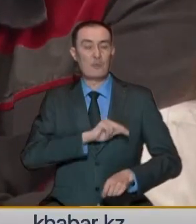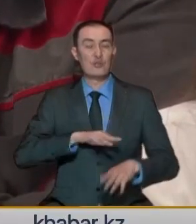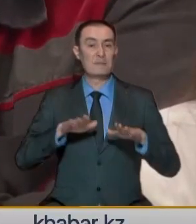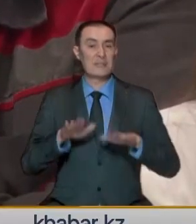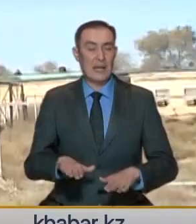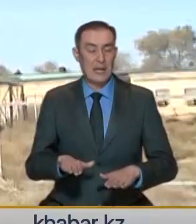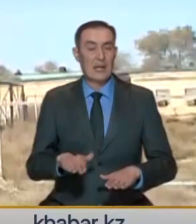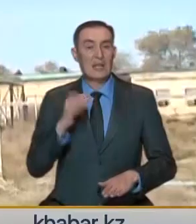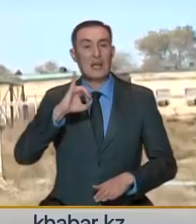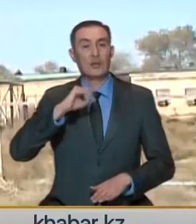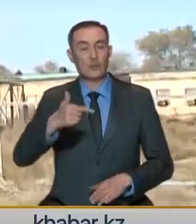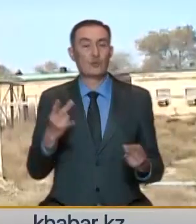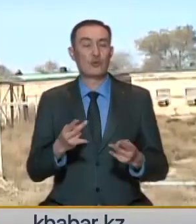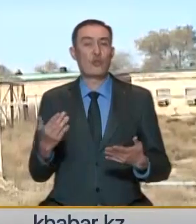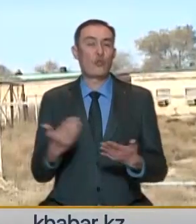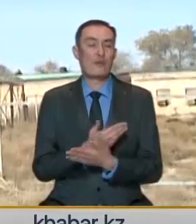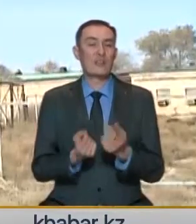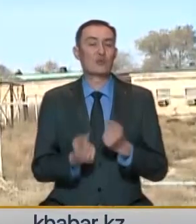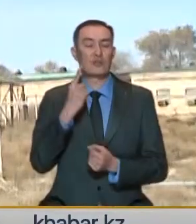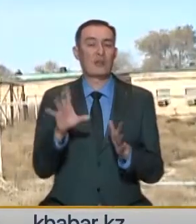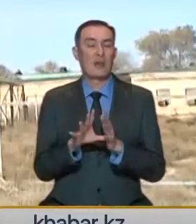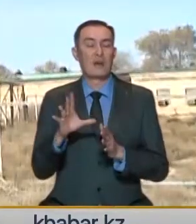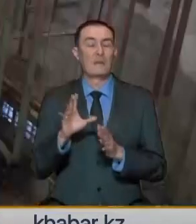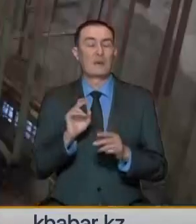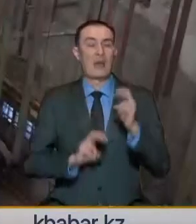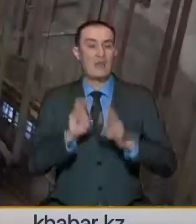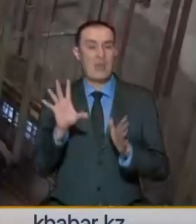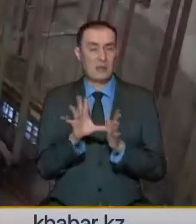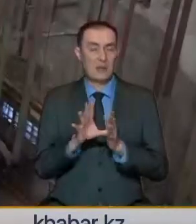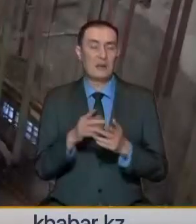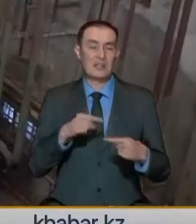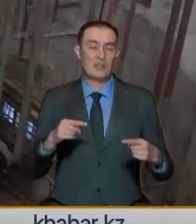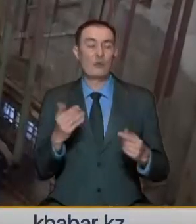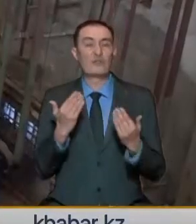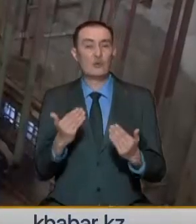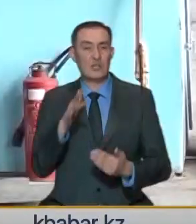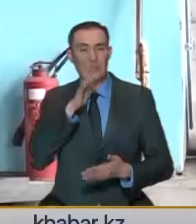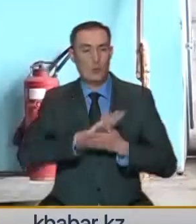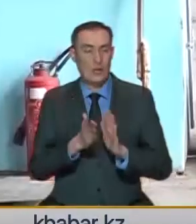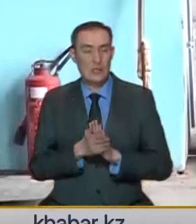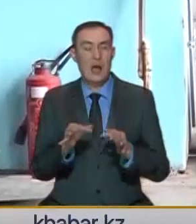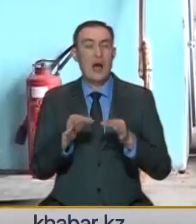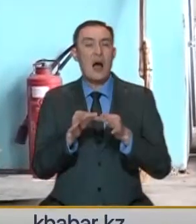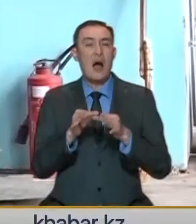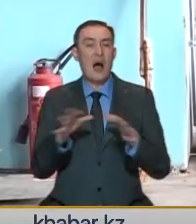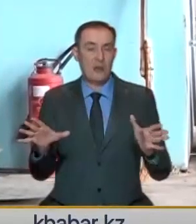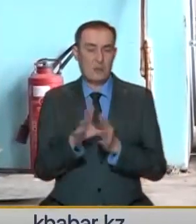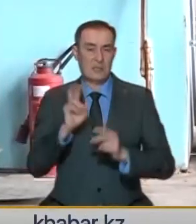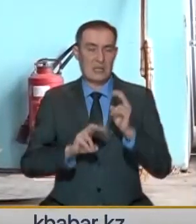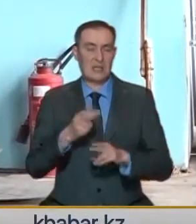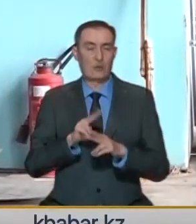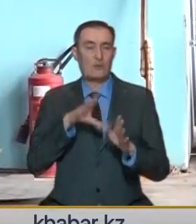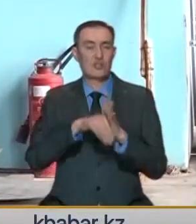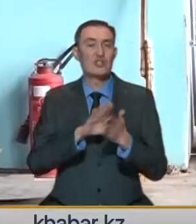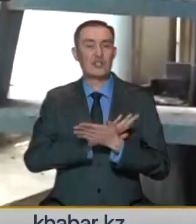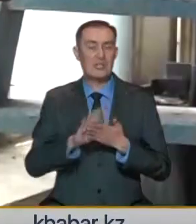места. Для юга необходимы новые источники генерации. Существуют различные варианты, но в текущей ситуации атомная электростанция, которая отнесена